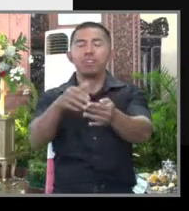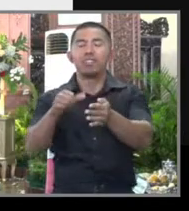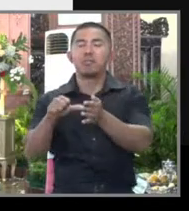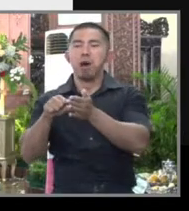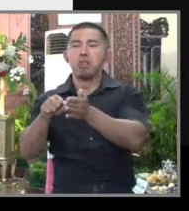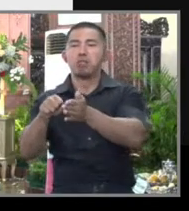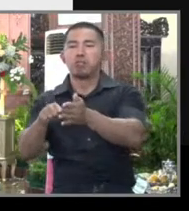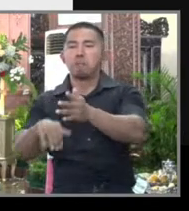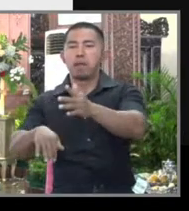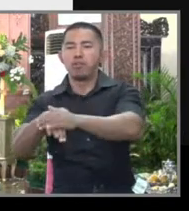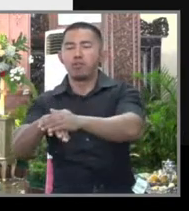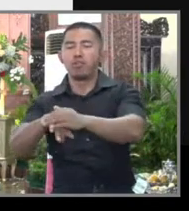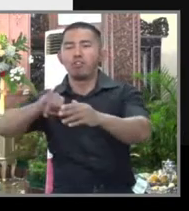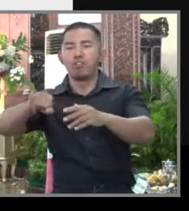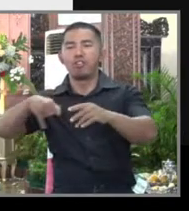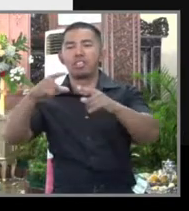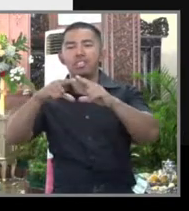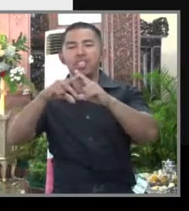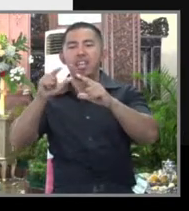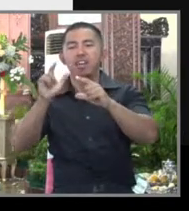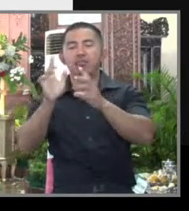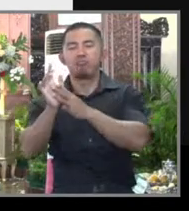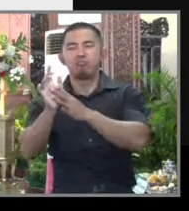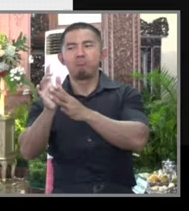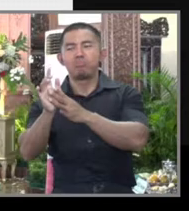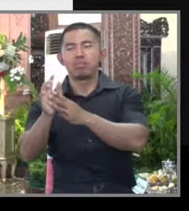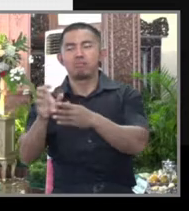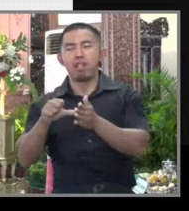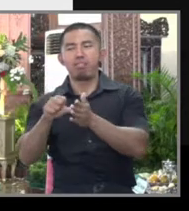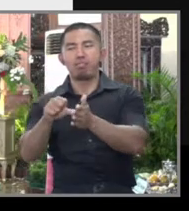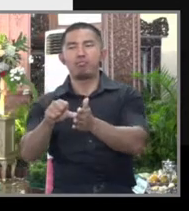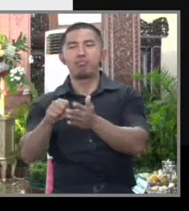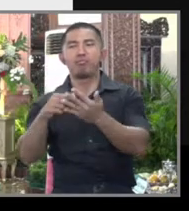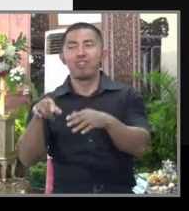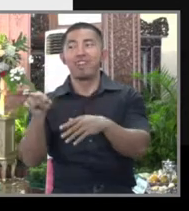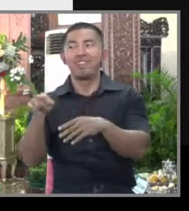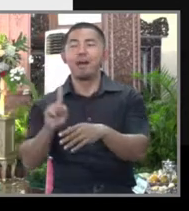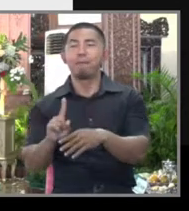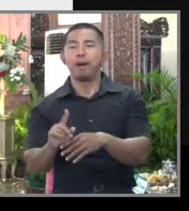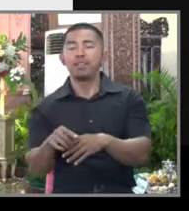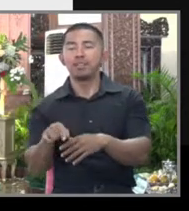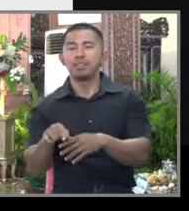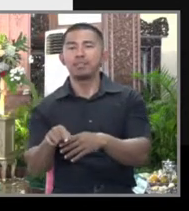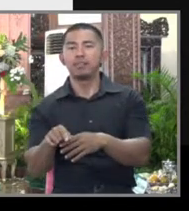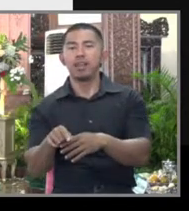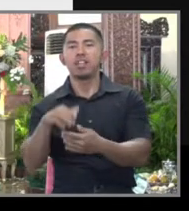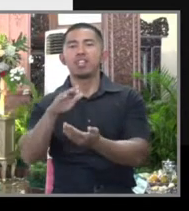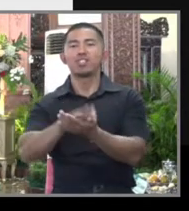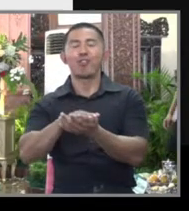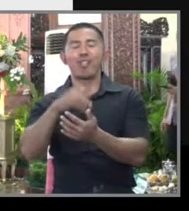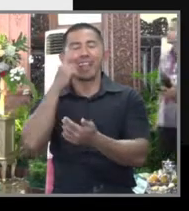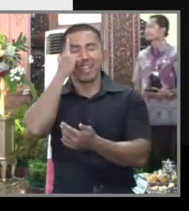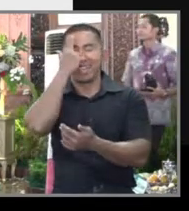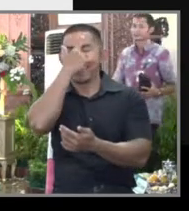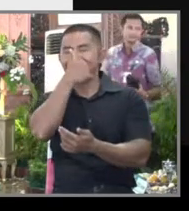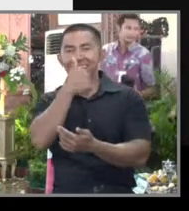penuh oleh Jarum Foundation dan Sumitomo Bank. Di sana juga ada sekolah kecantikan